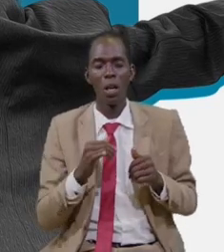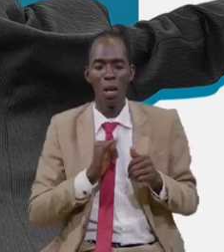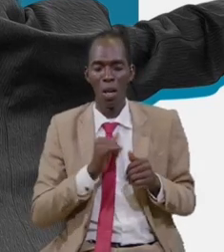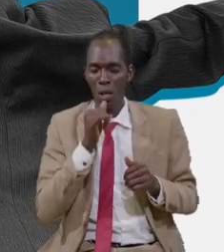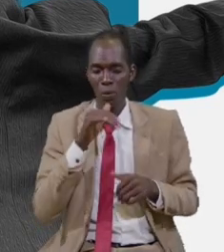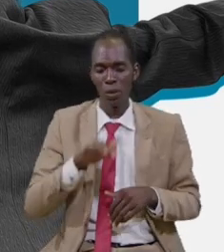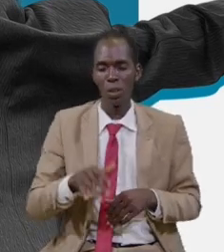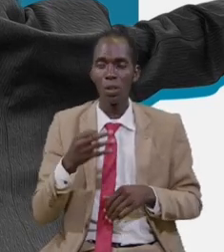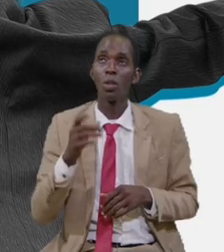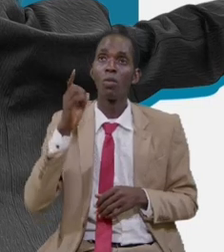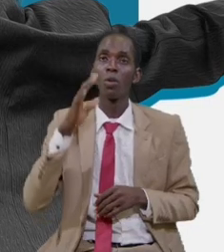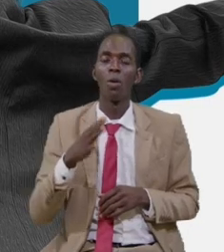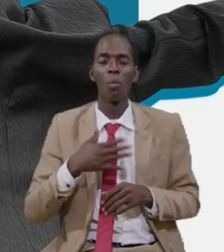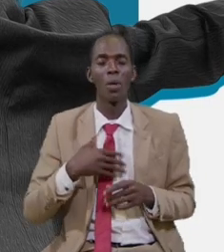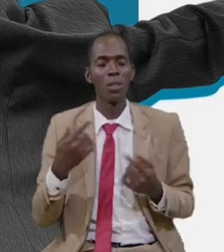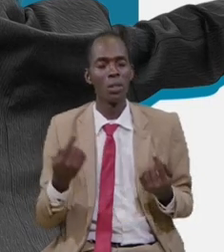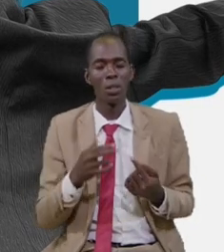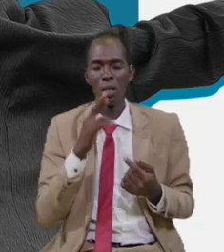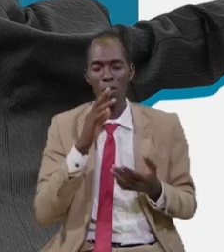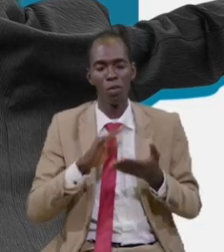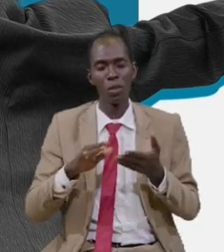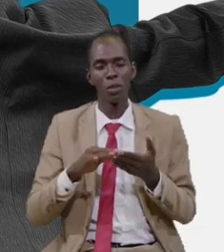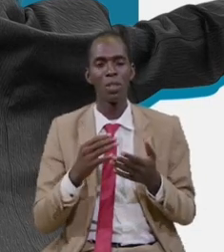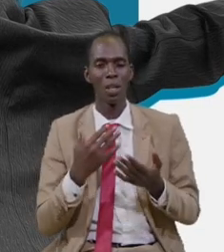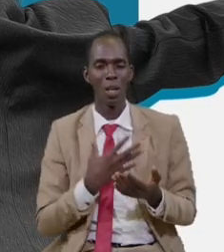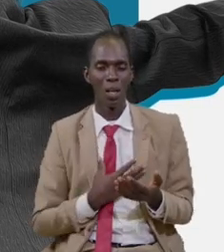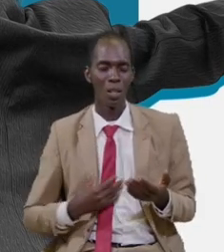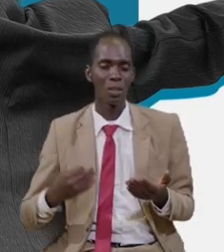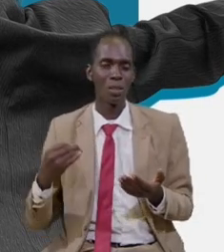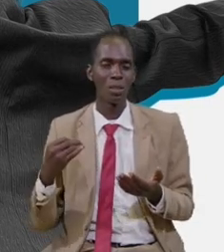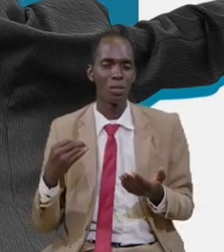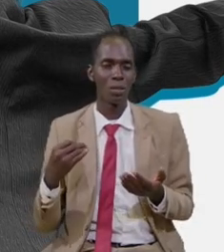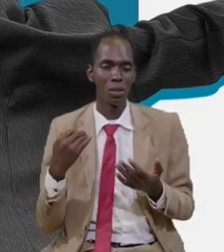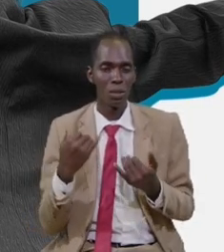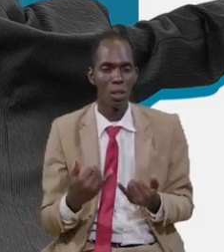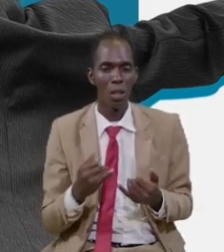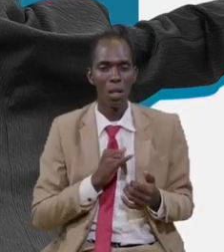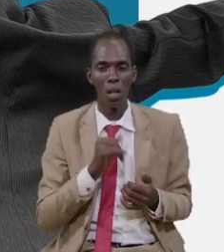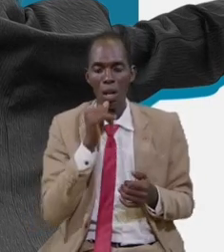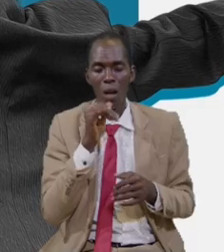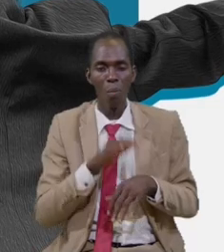pardonnés. Je suis maintenant né de nouveau. Je suis sur la voie du ciel.